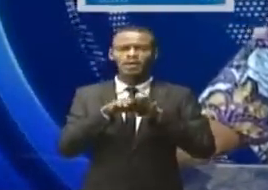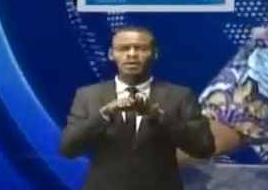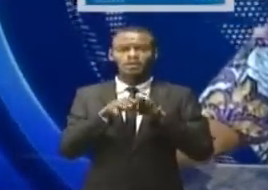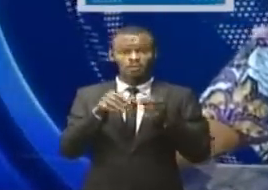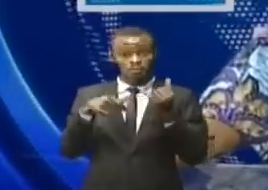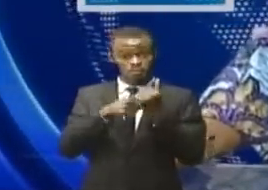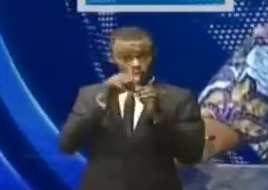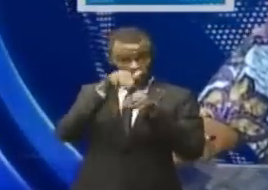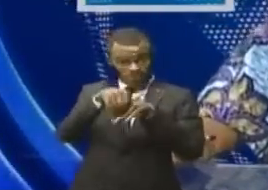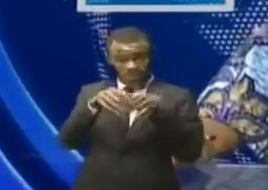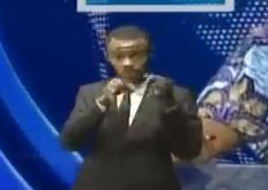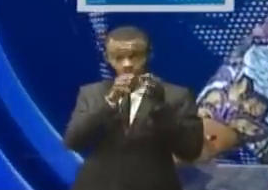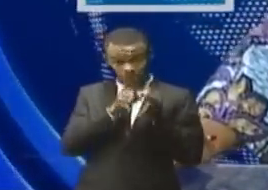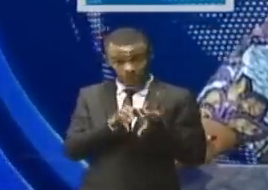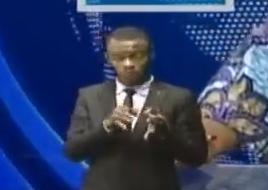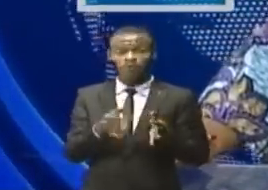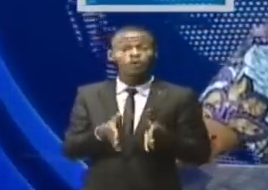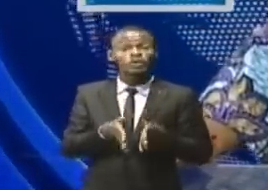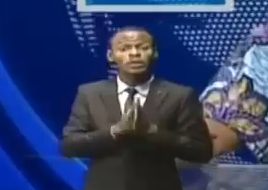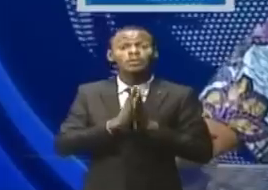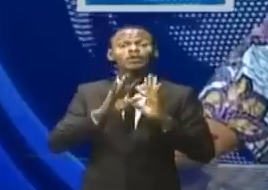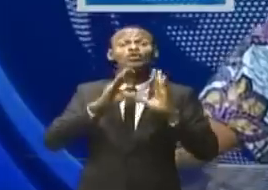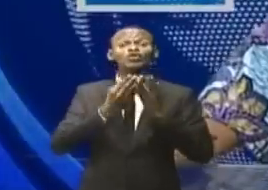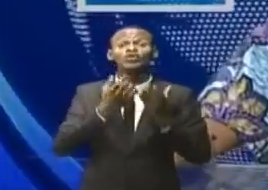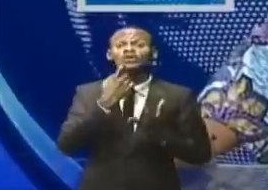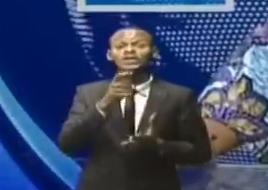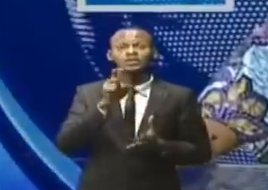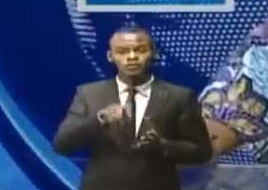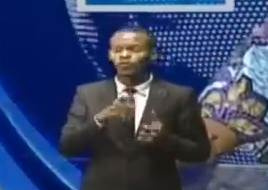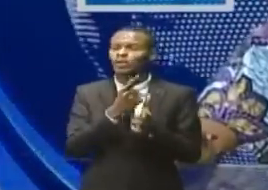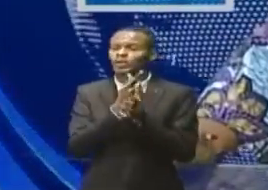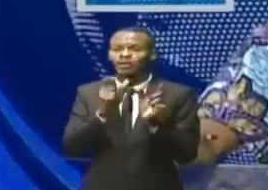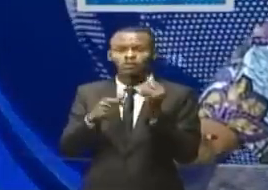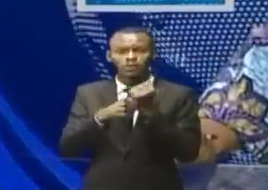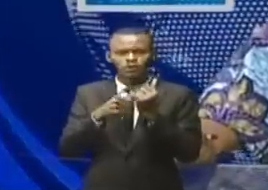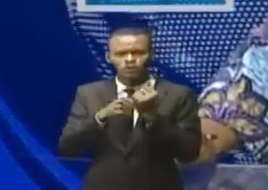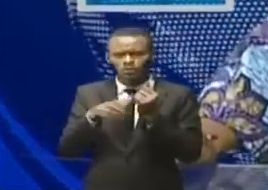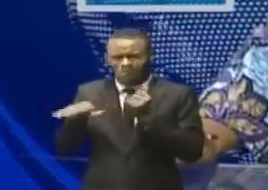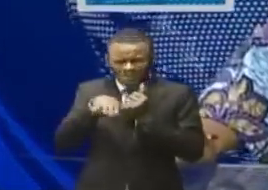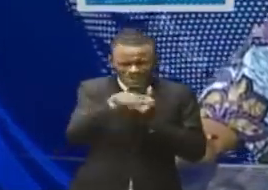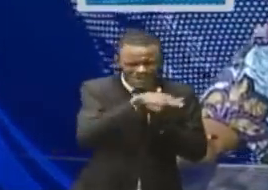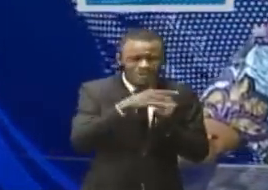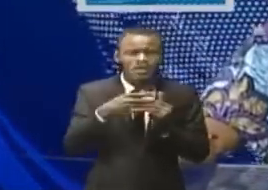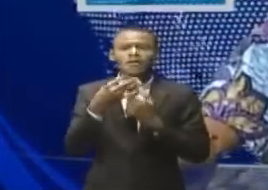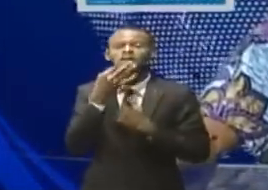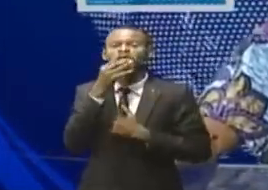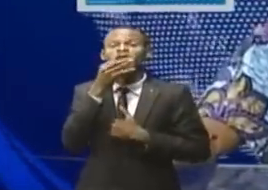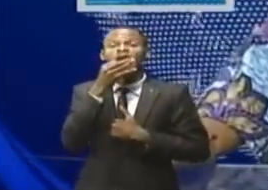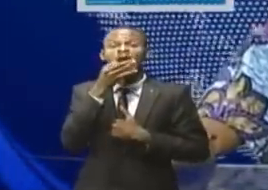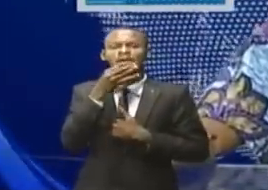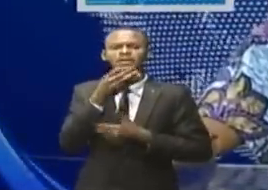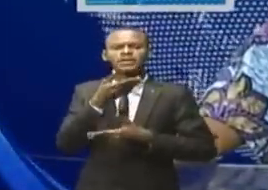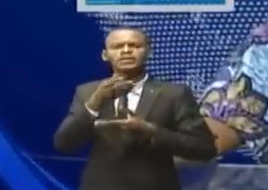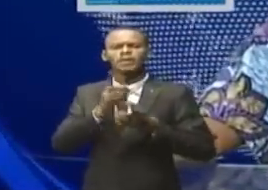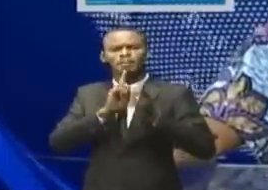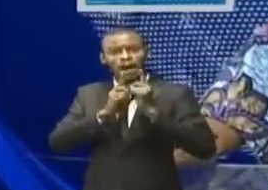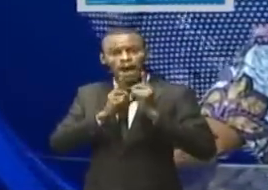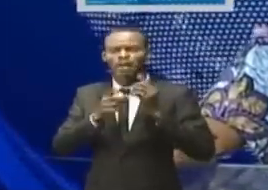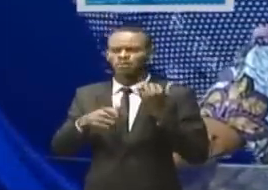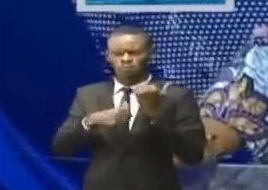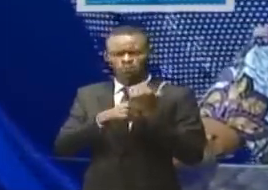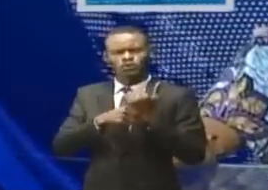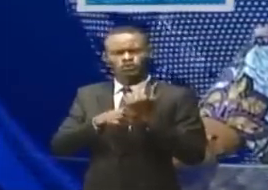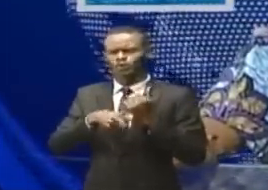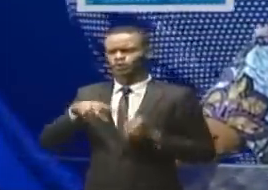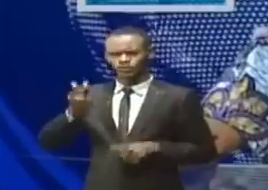francophone. Le premier vice-président de l'Assemblée nationale de la RDC, le professeur Mbata, lui propose carrément la suppression des visas pour